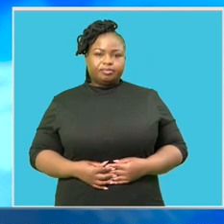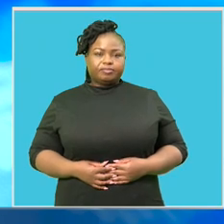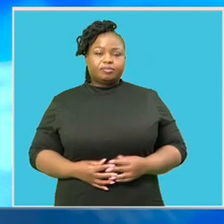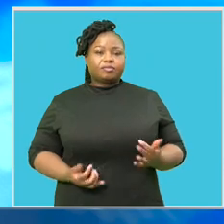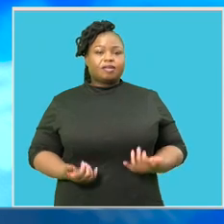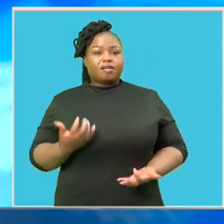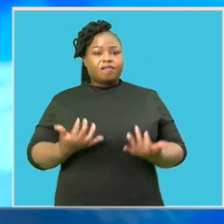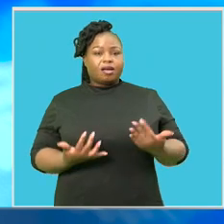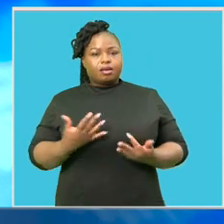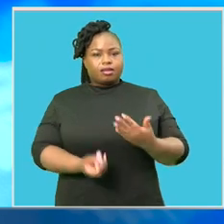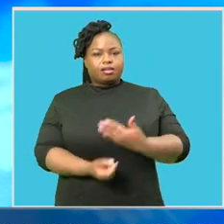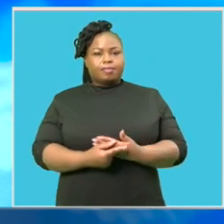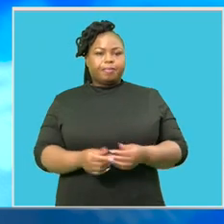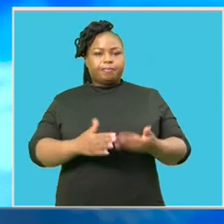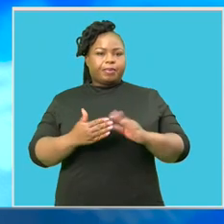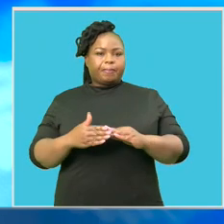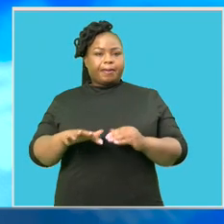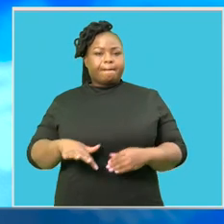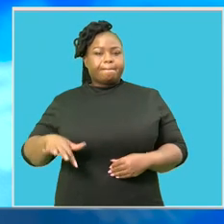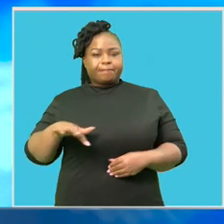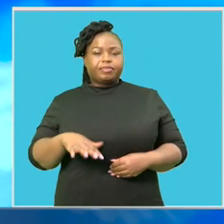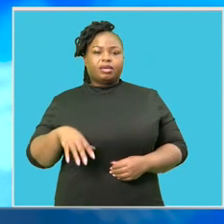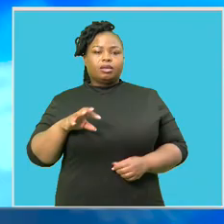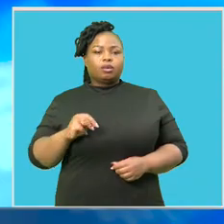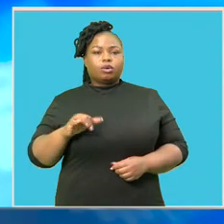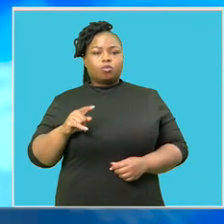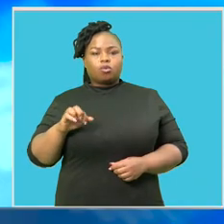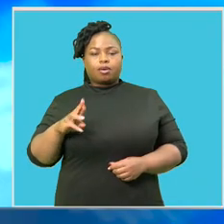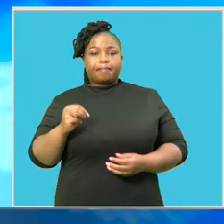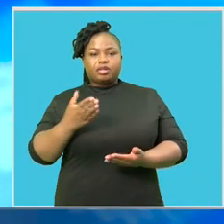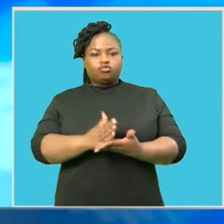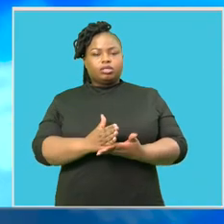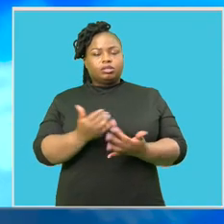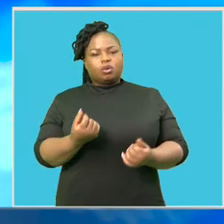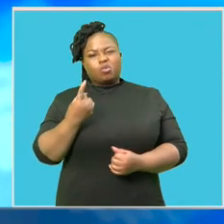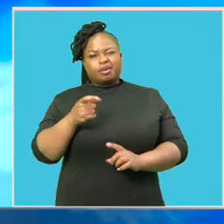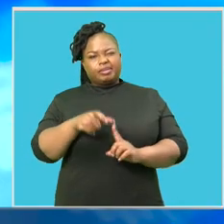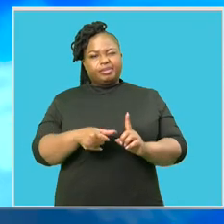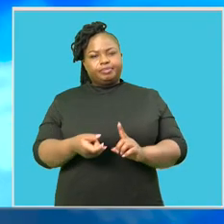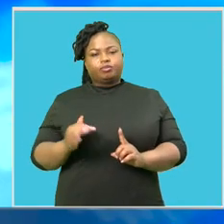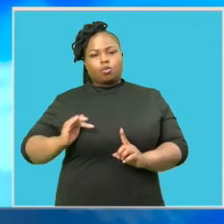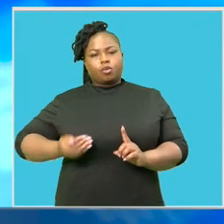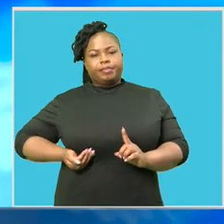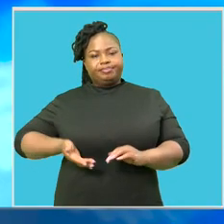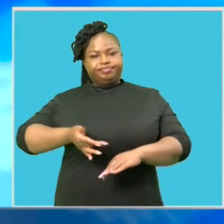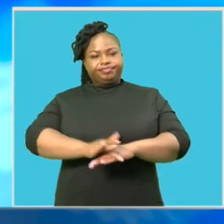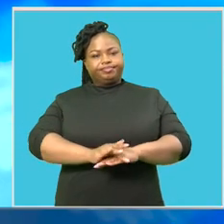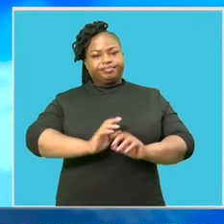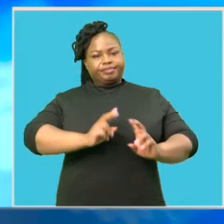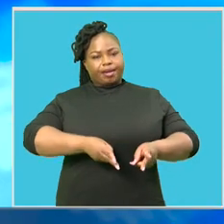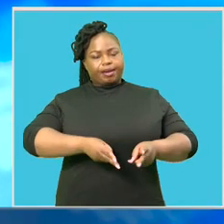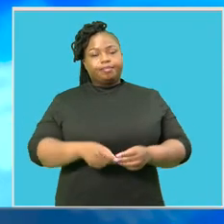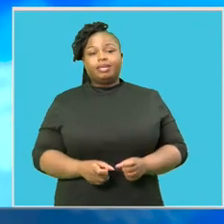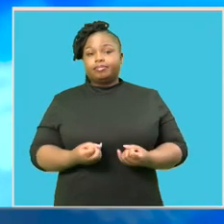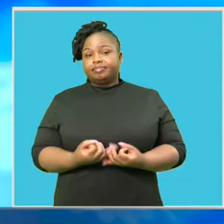Umlilo oqhambuke kwindawo yokuhlala ekwisitalato iBroadwalk eMidrand phezolo usube ubomi bowasetyhini waze washiya inkitha